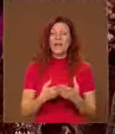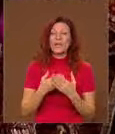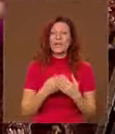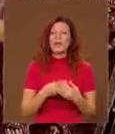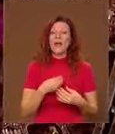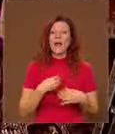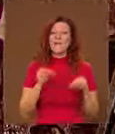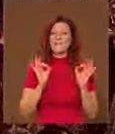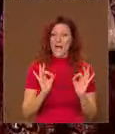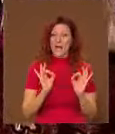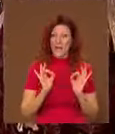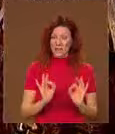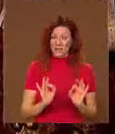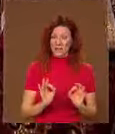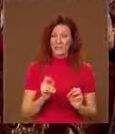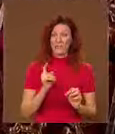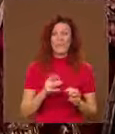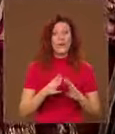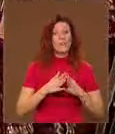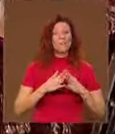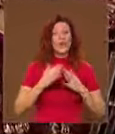когато вече се извършва великия вход